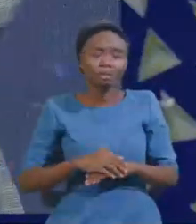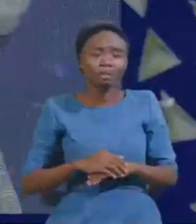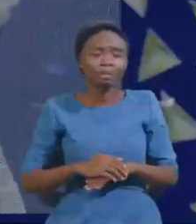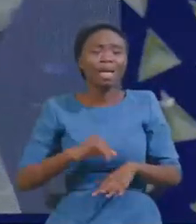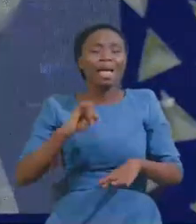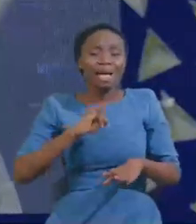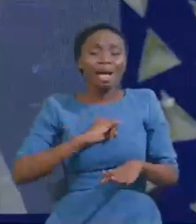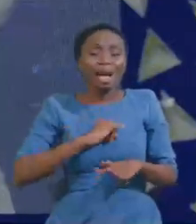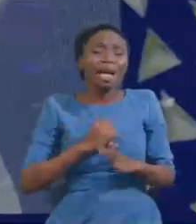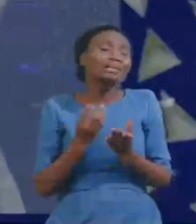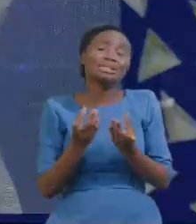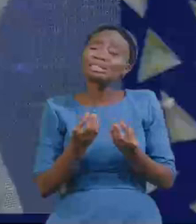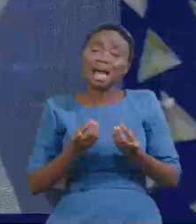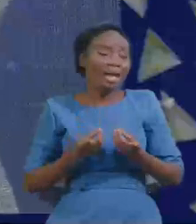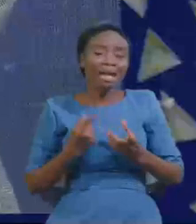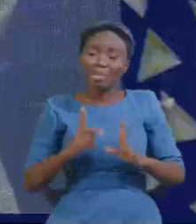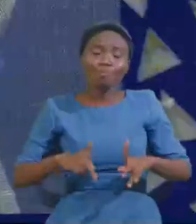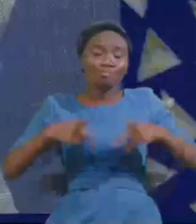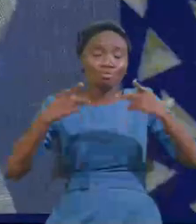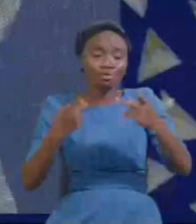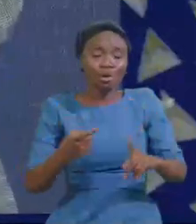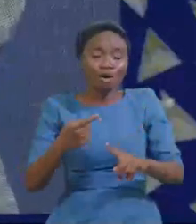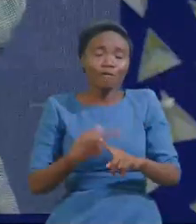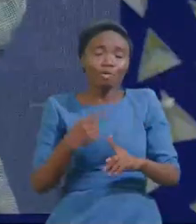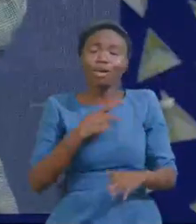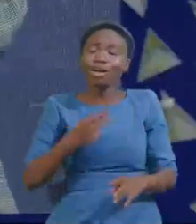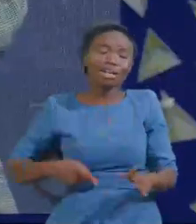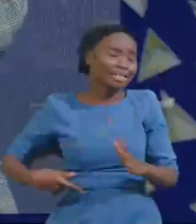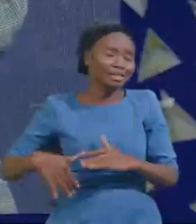Je veux la nouvelle vie de son royaume.